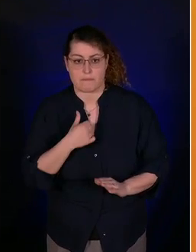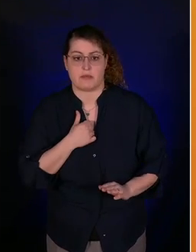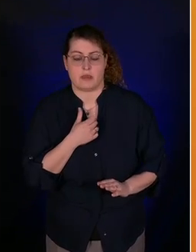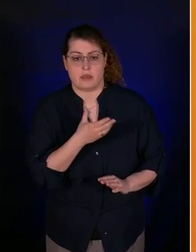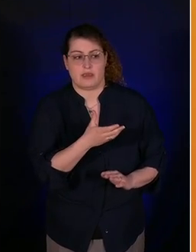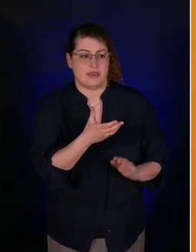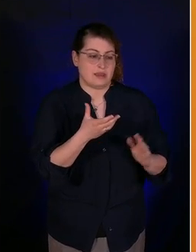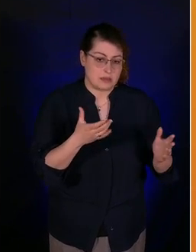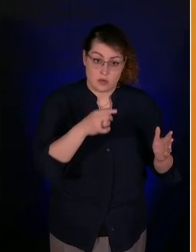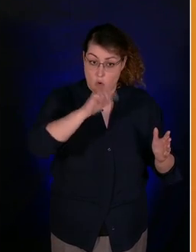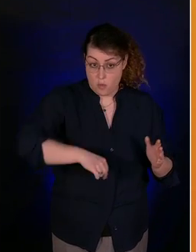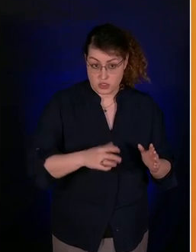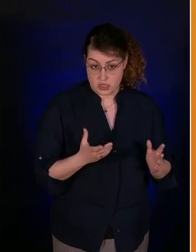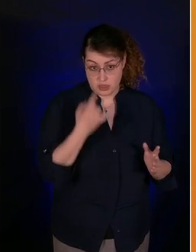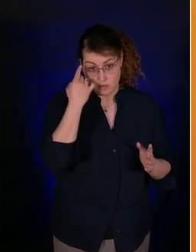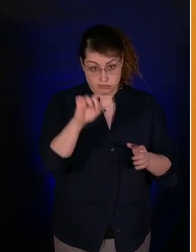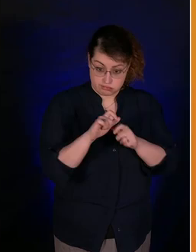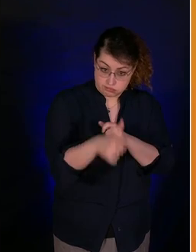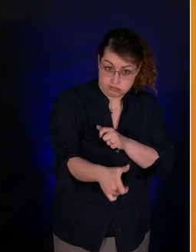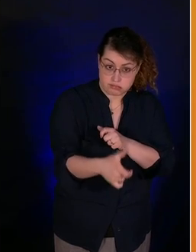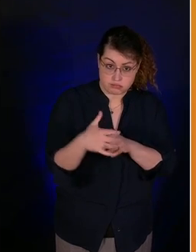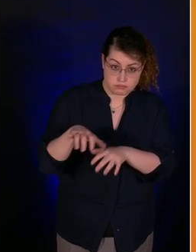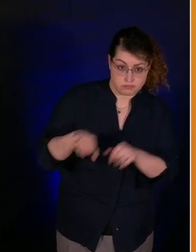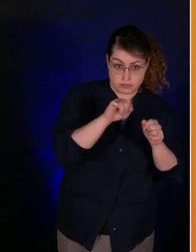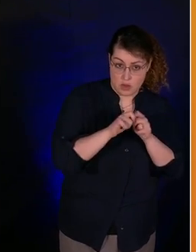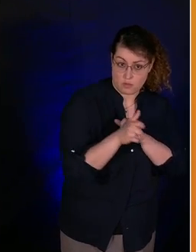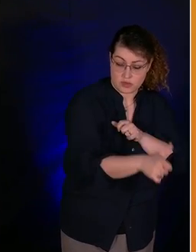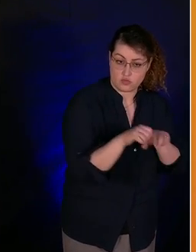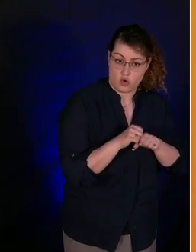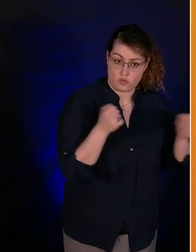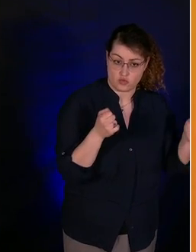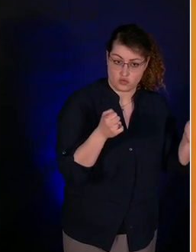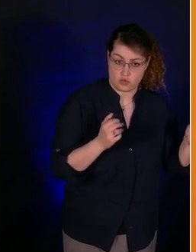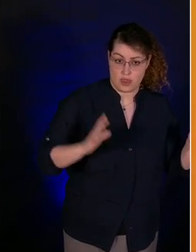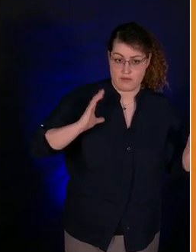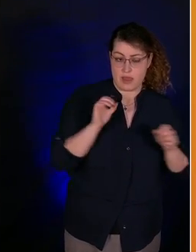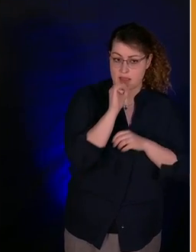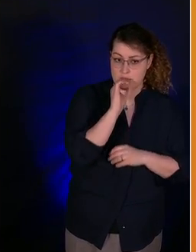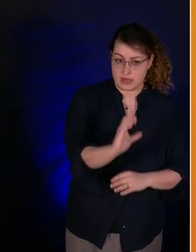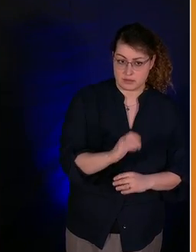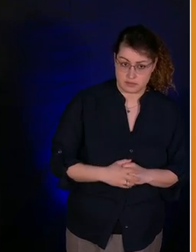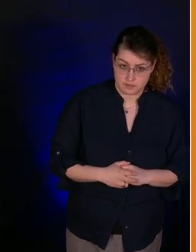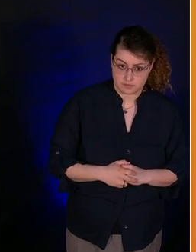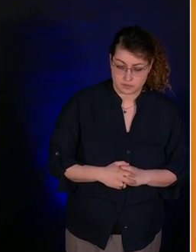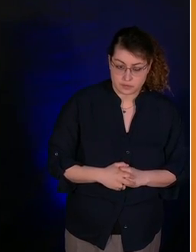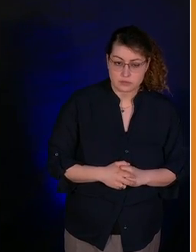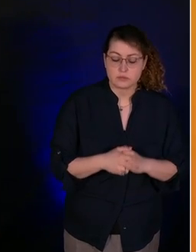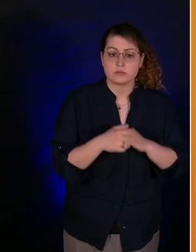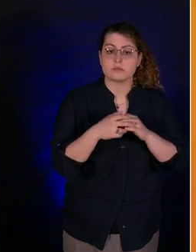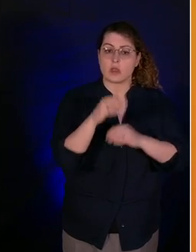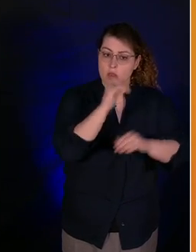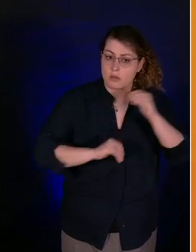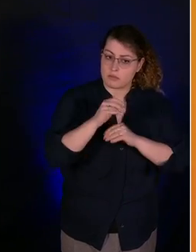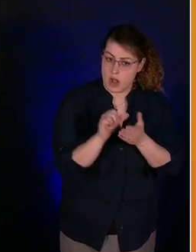conditions essentielles pour engager un processus de rupture avec le capitalisme. Le plan de rupture